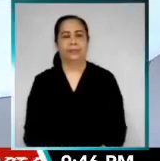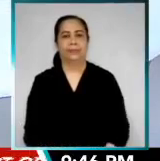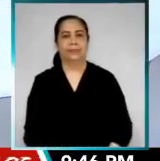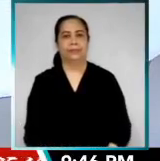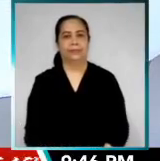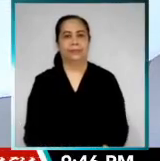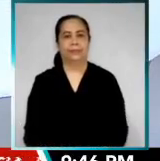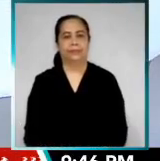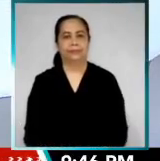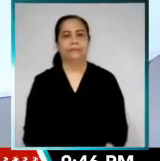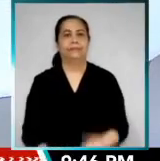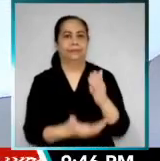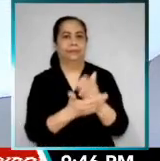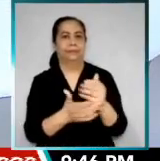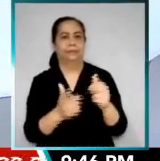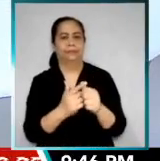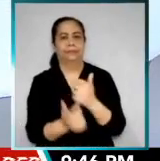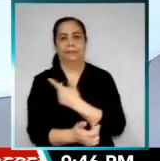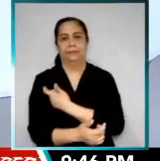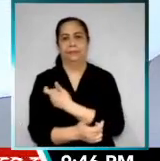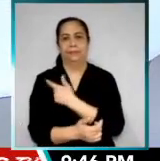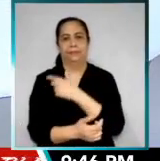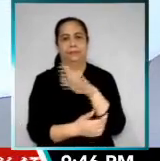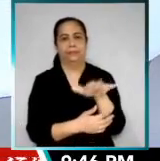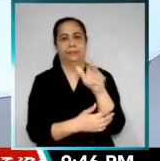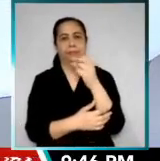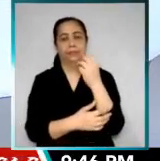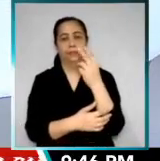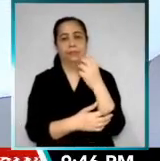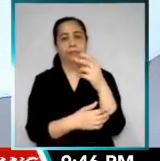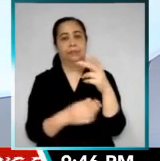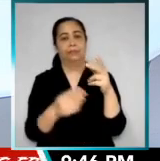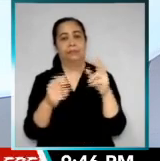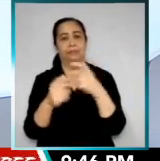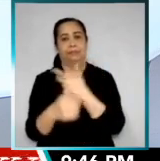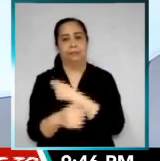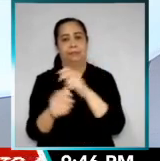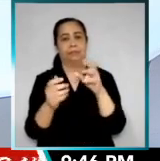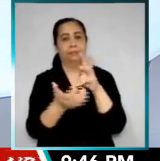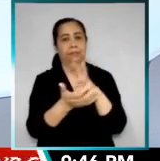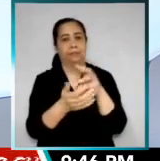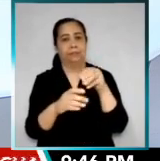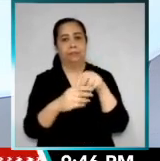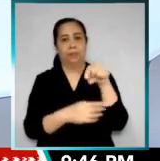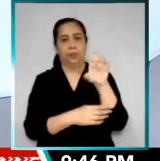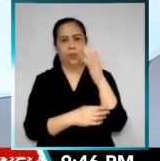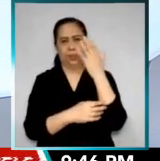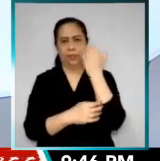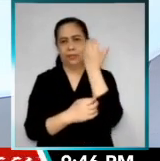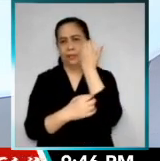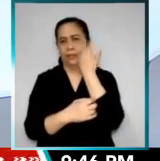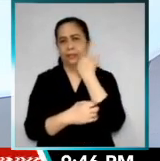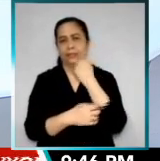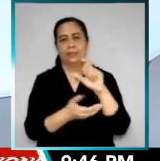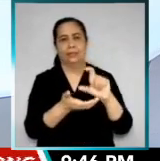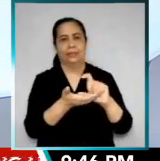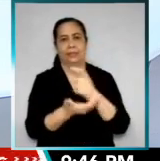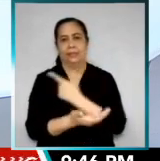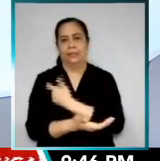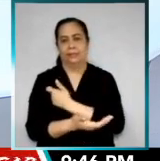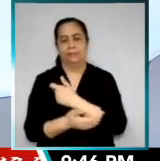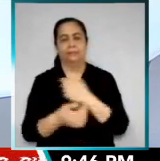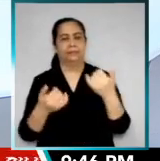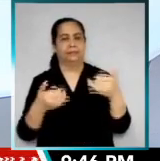Igil muna ang pagbabakuna sa 12 vaccination centers sa Quezon City dahil sa kakulangan sa bakuna. Pinayagan naman uli